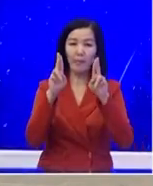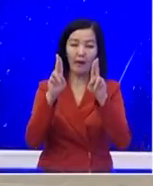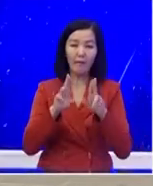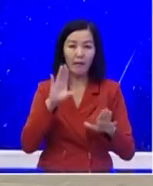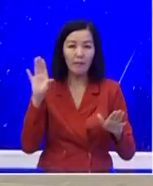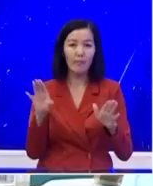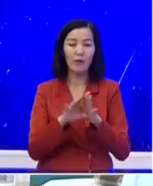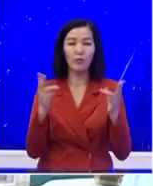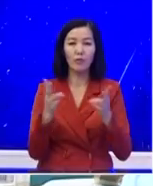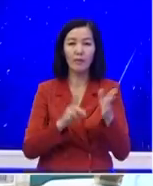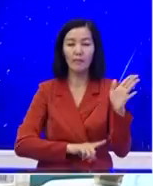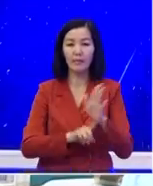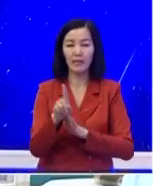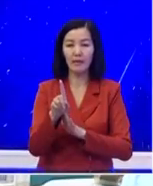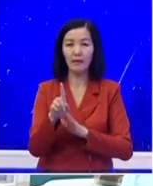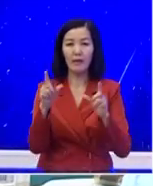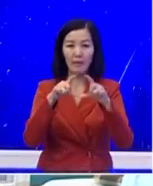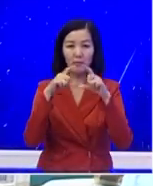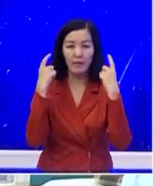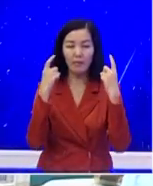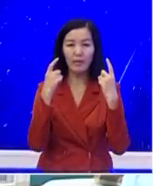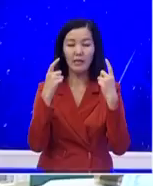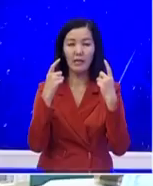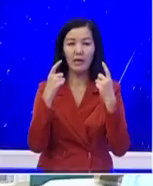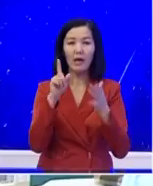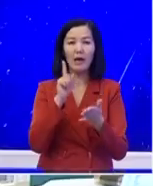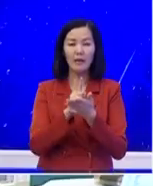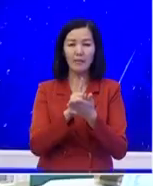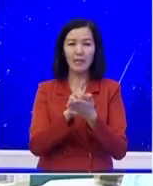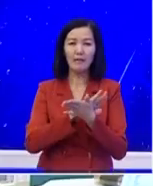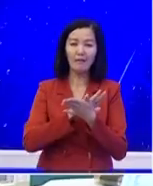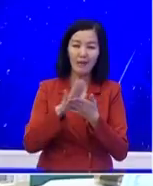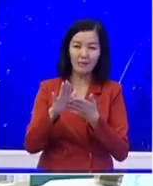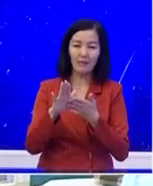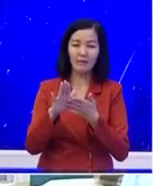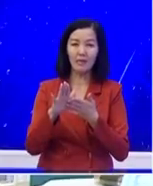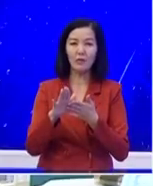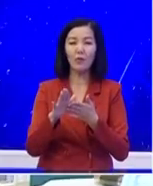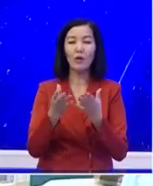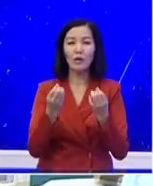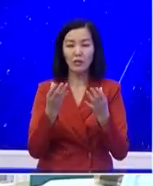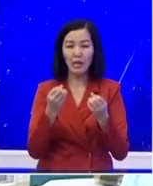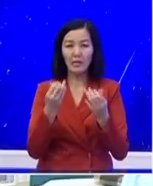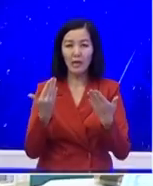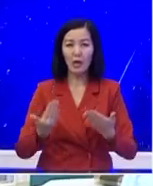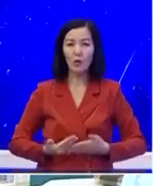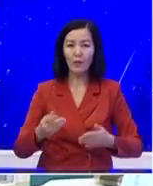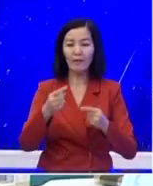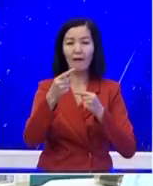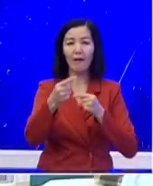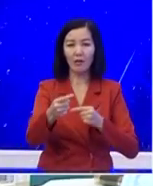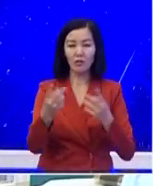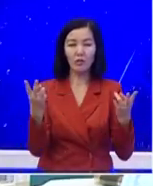сақтаудан басталады. Бетперде тағып жүру, тазалық сақтау және әлеуметтік қашықтықты